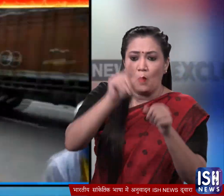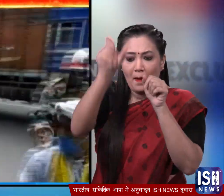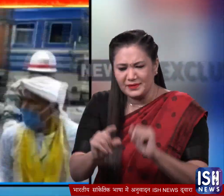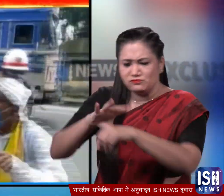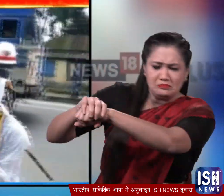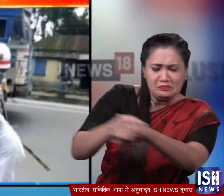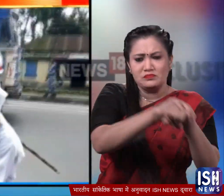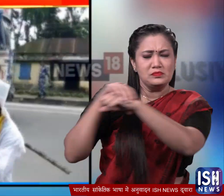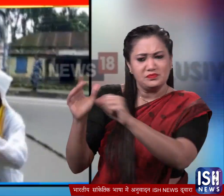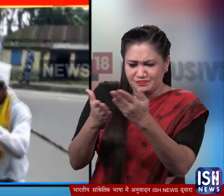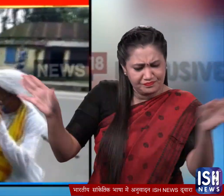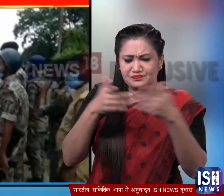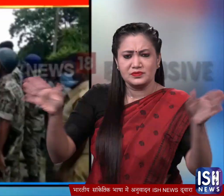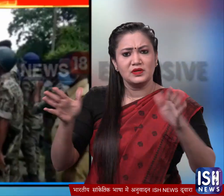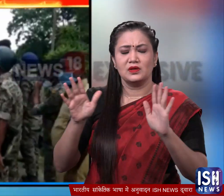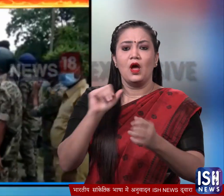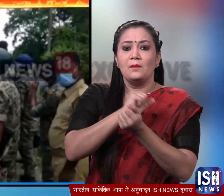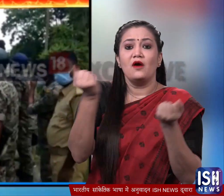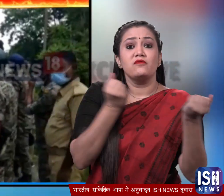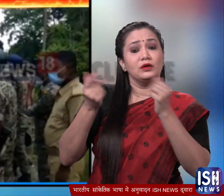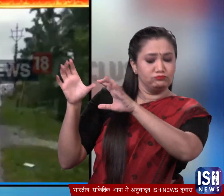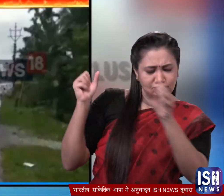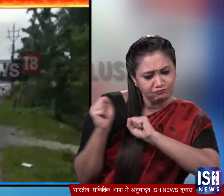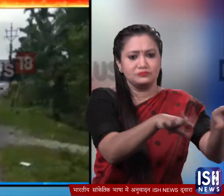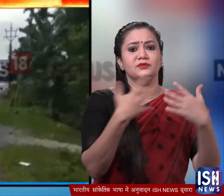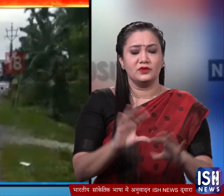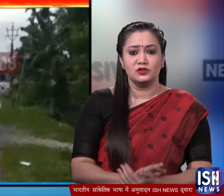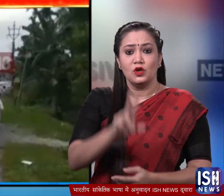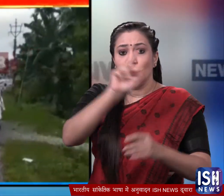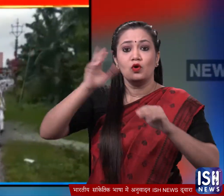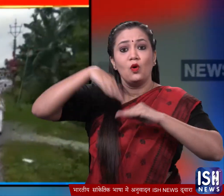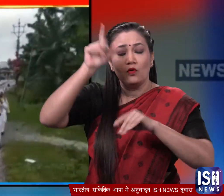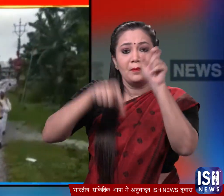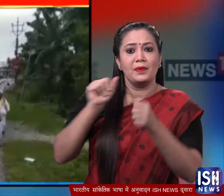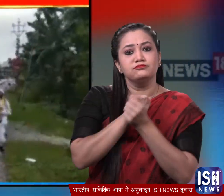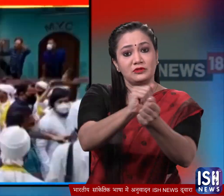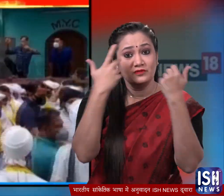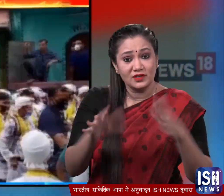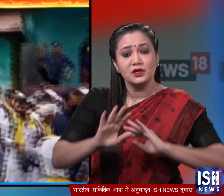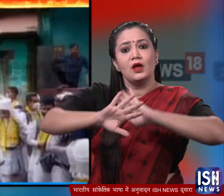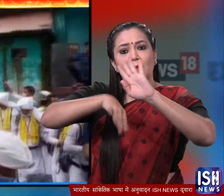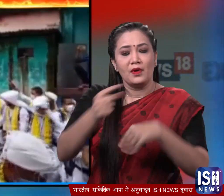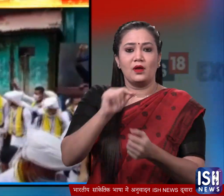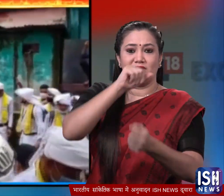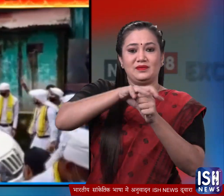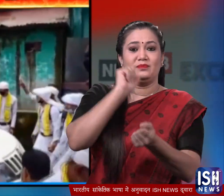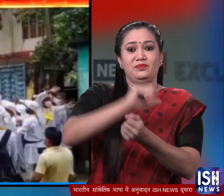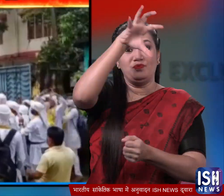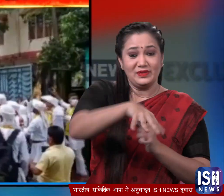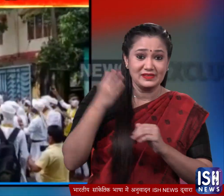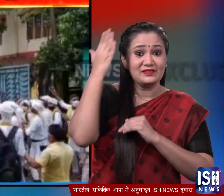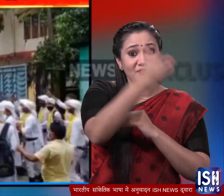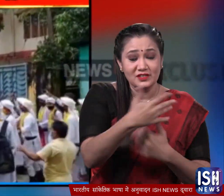इन प्रदर्शनकारियों को सड़क से उठाकर पुलिस वैन में बैठा दिया। 200 से ज्यादा लोगों को हिरासत में लेने के बाद जब इनको पुलिस स्टेशन ले जाया